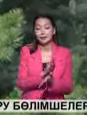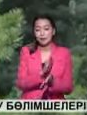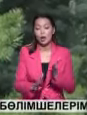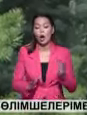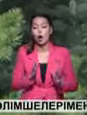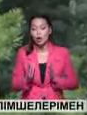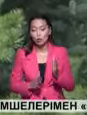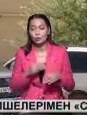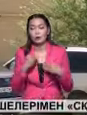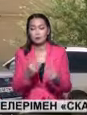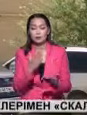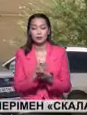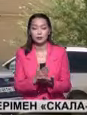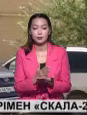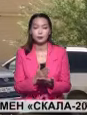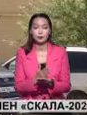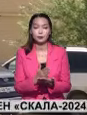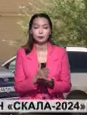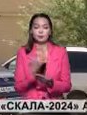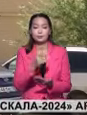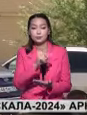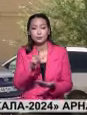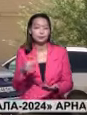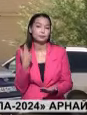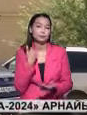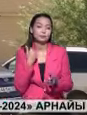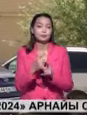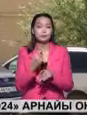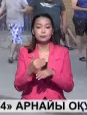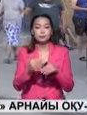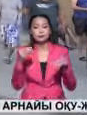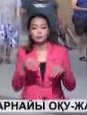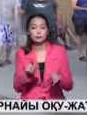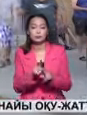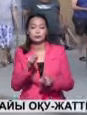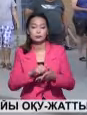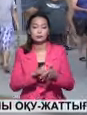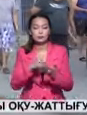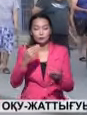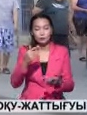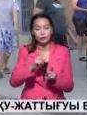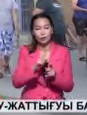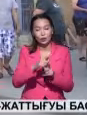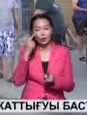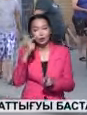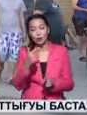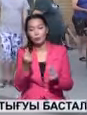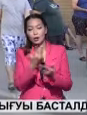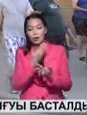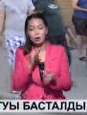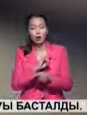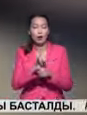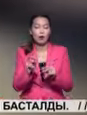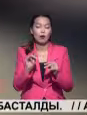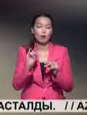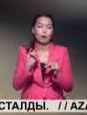консультациясы беріледі халыққа. Негізінен адамдардың қарызға несиеге батуының бірден бір себебі ол тиісті білімінің болмауынан. Алаяқтарға алданатын